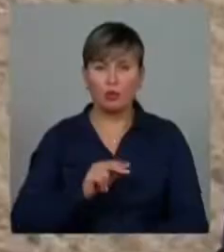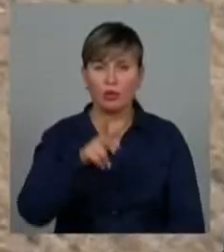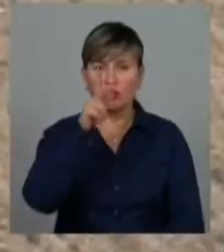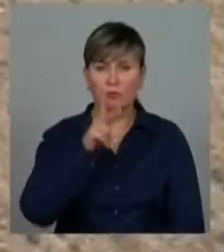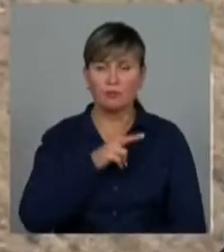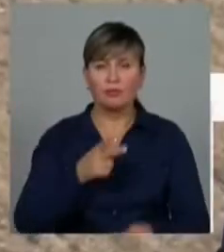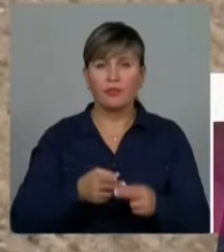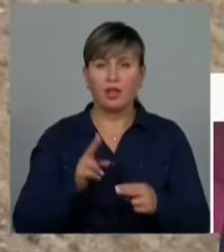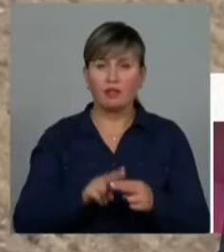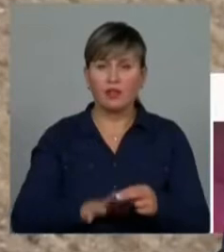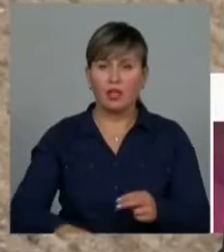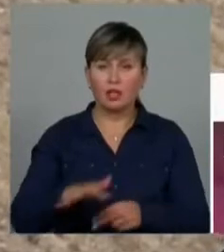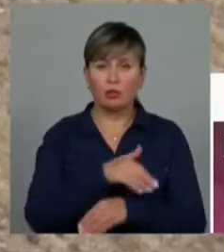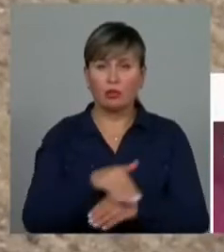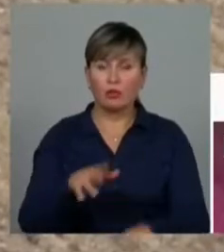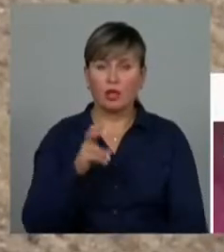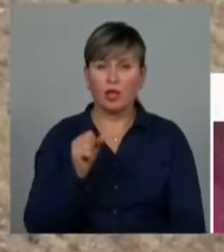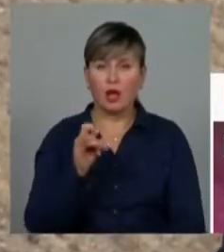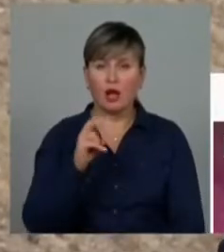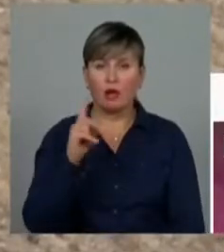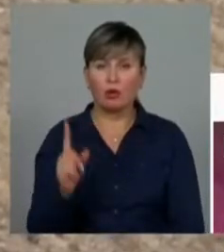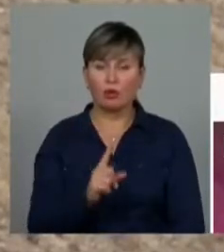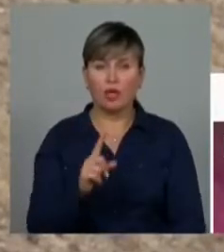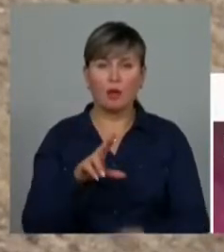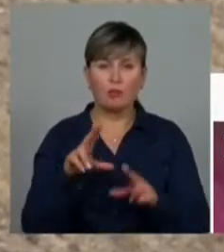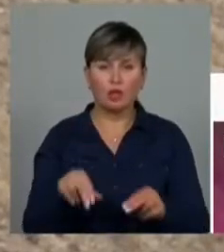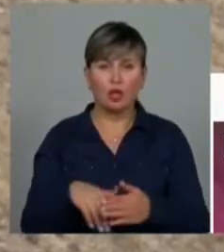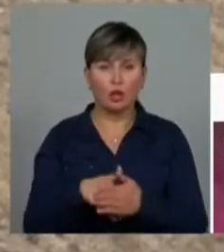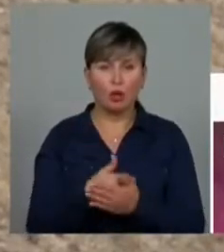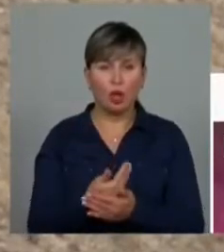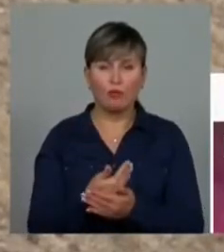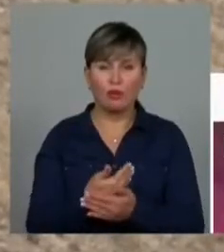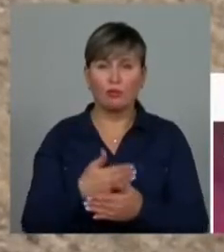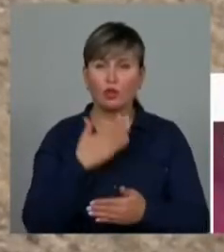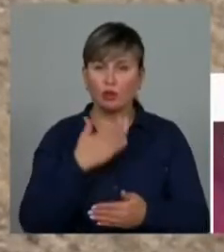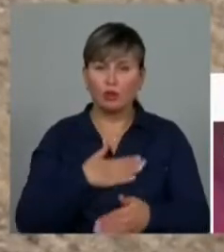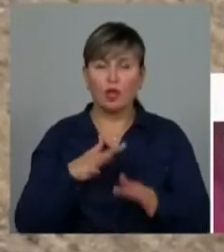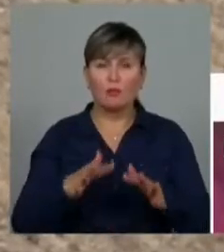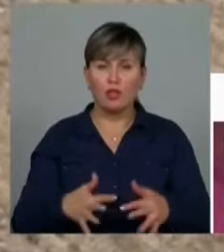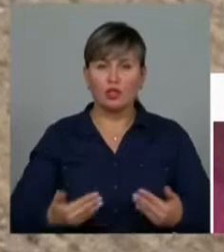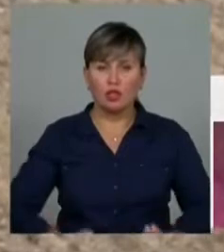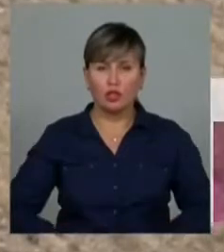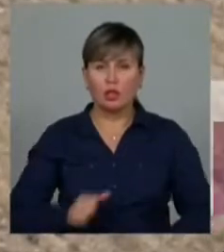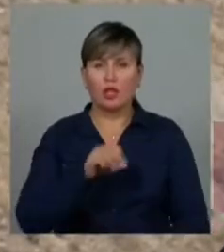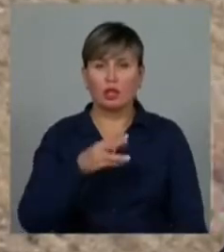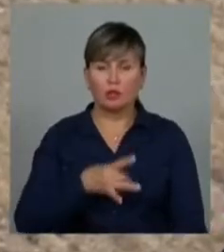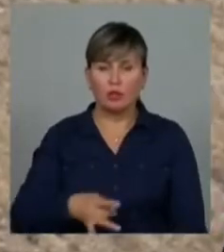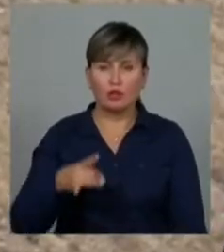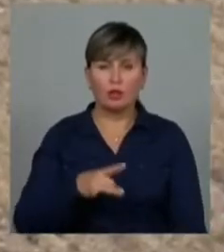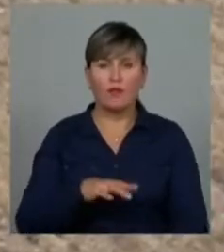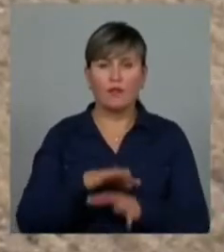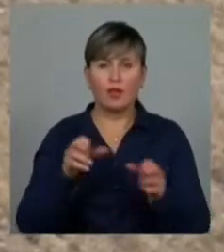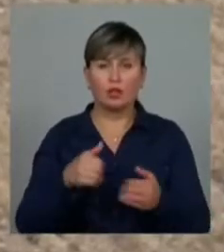Вот этот пруд, расположенный по улице Каракос, совсем скоро обещает стать новым излюбленным местом жителей Алатауского района. Городские власти